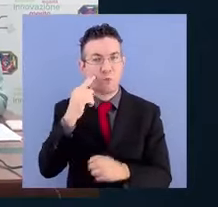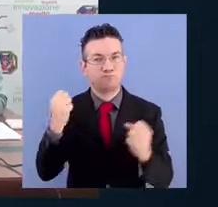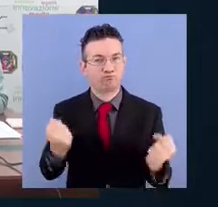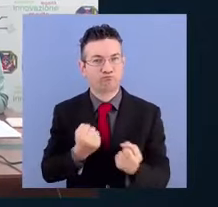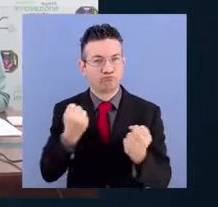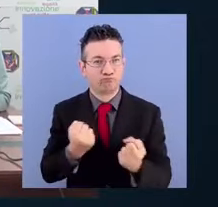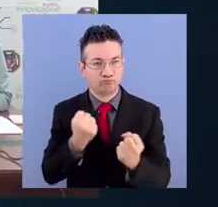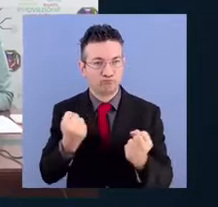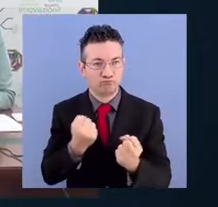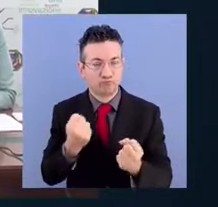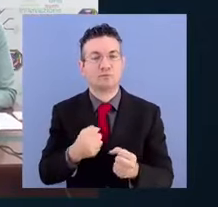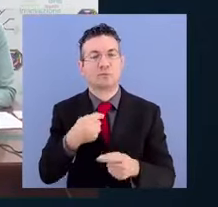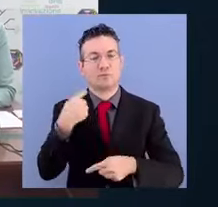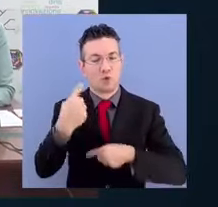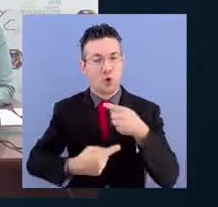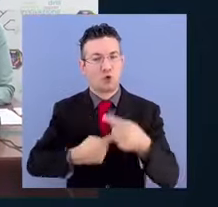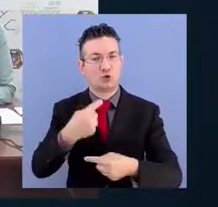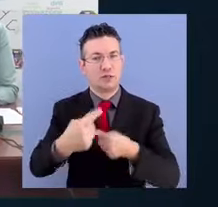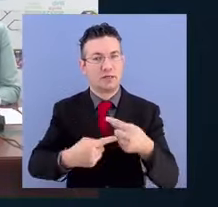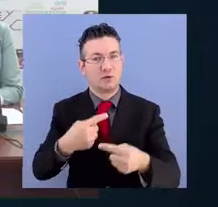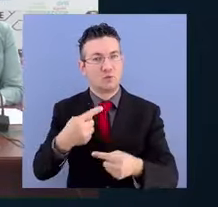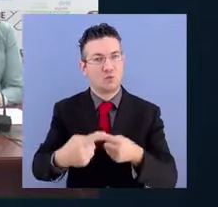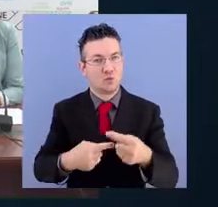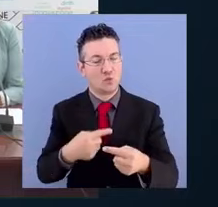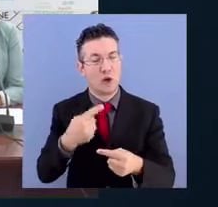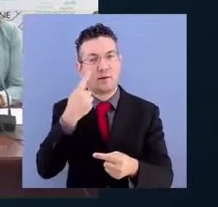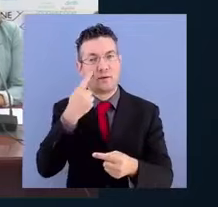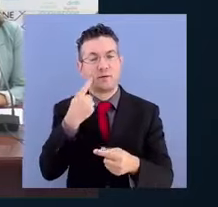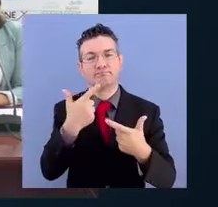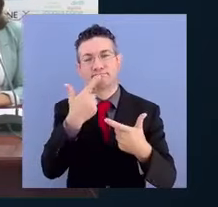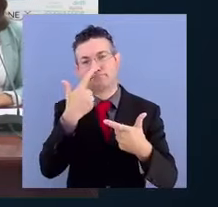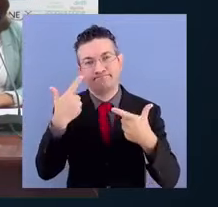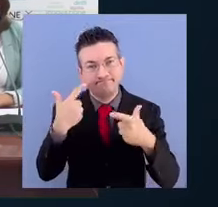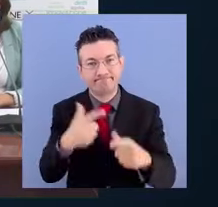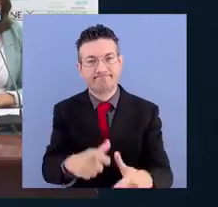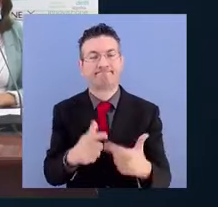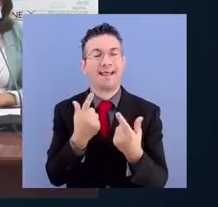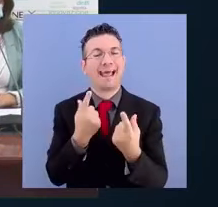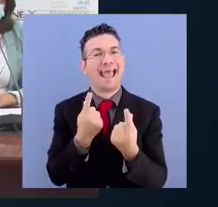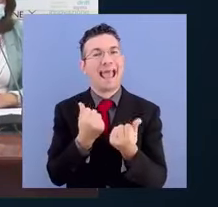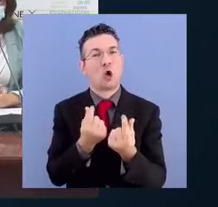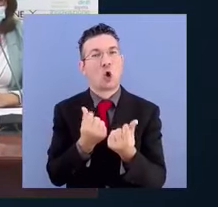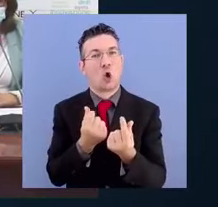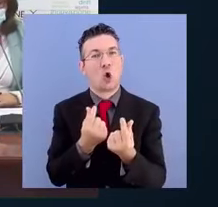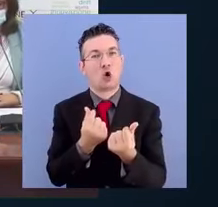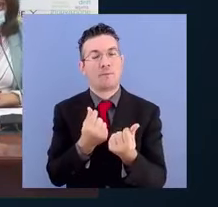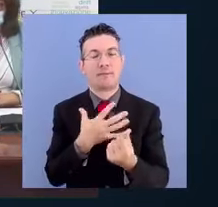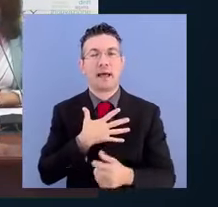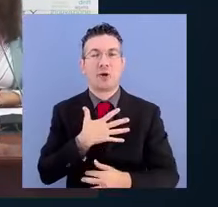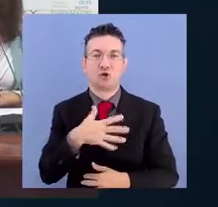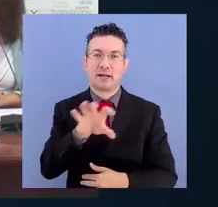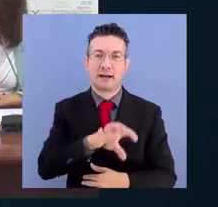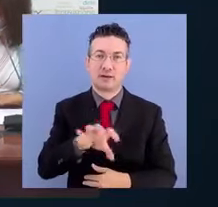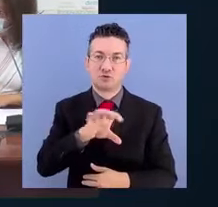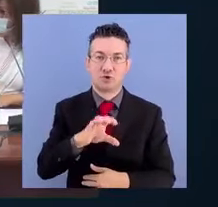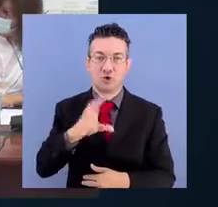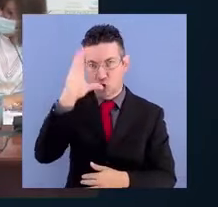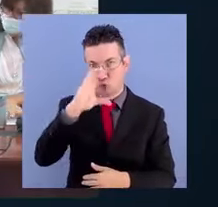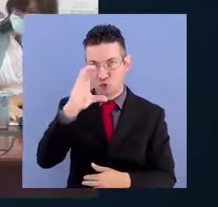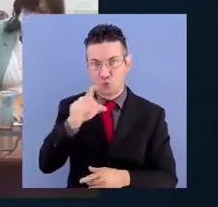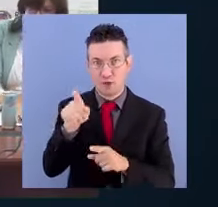continuerà a portare avanti per un settore fondamentale per l'economia della nostra regione come il turismo